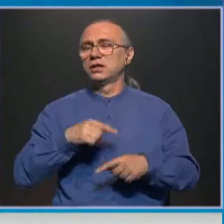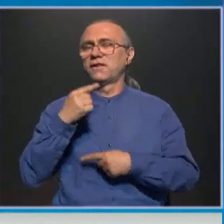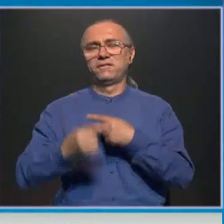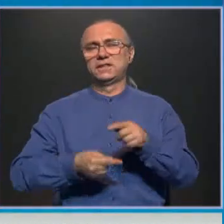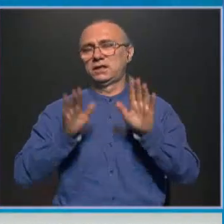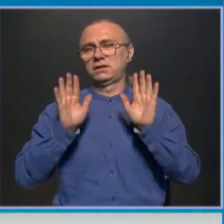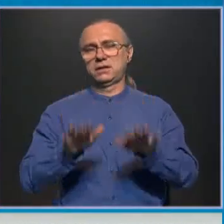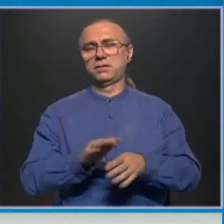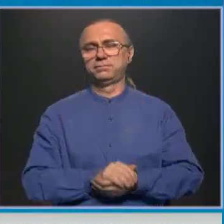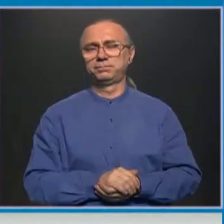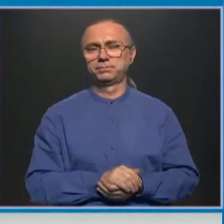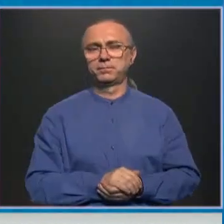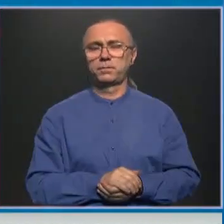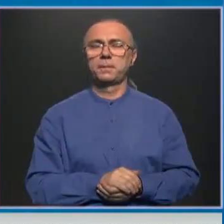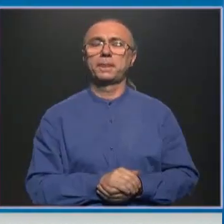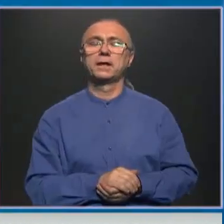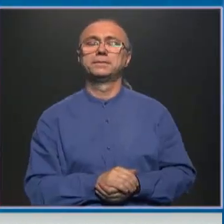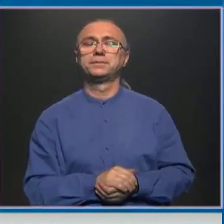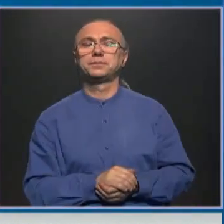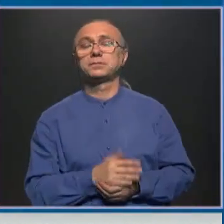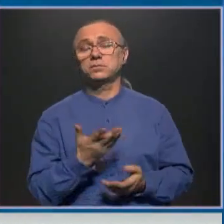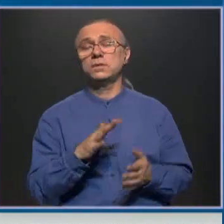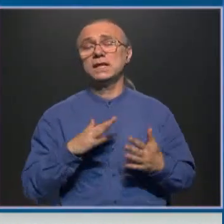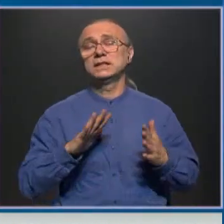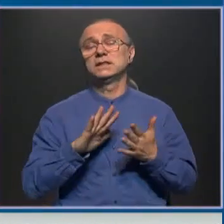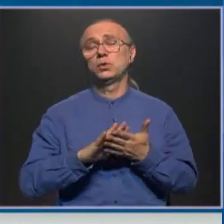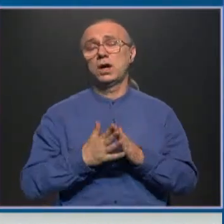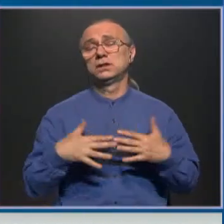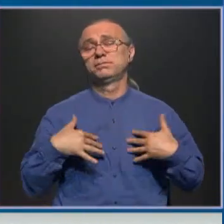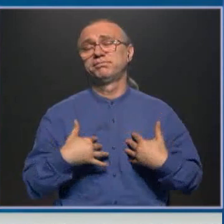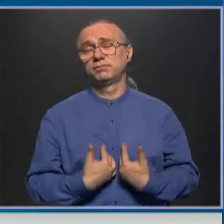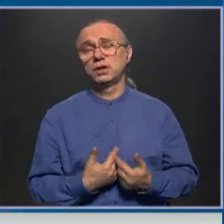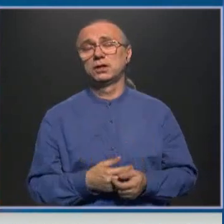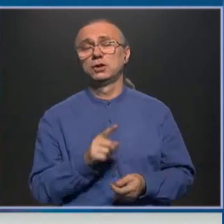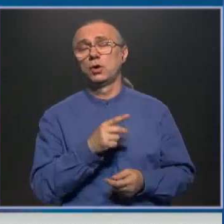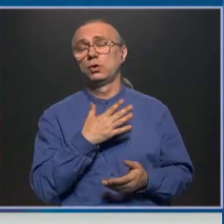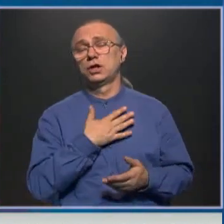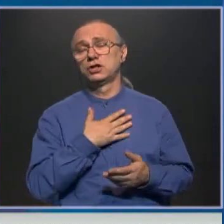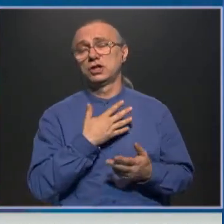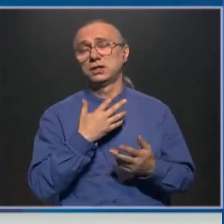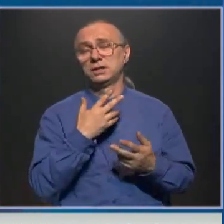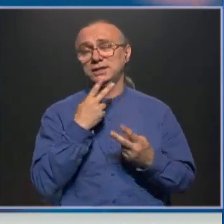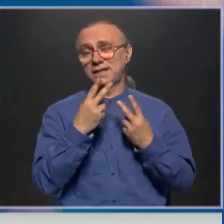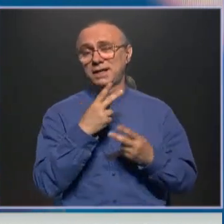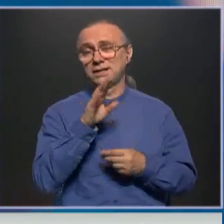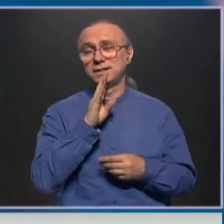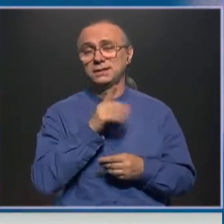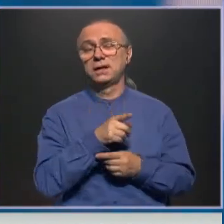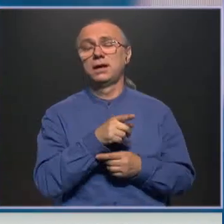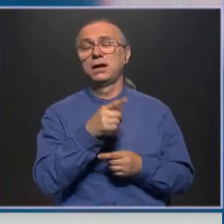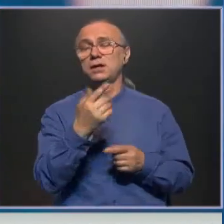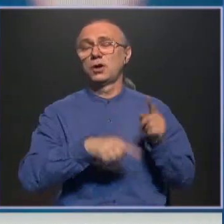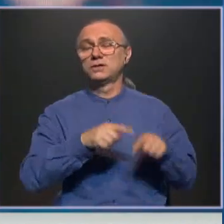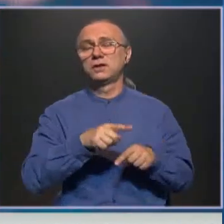от Церкви Христовой. Поэтому в этой ситуации, конечно, очень печально, что близкие наши телезрительницы отреклись от невесты Христовой, Церкви,